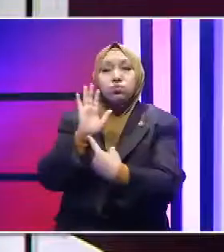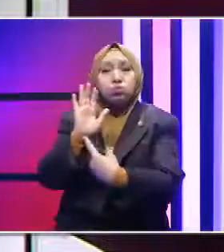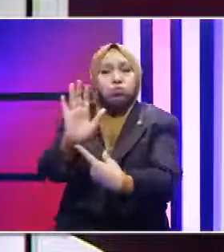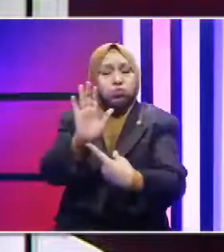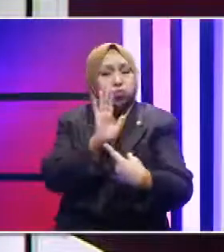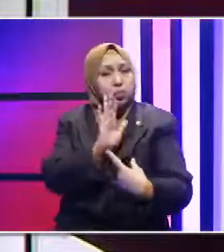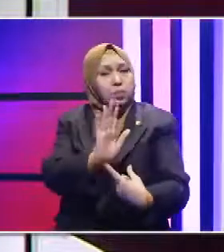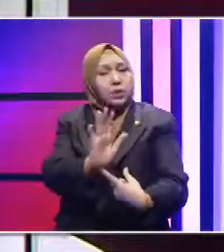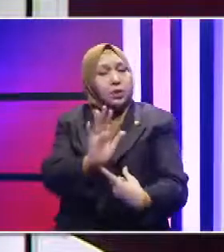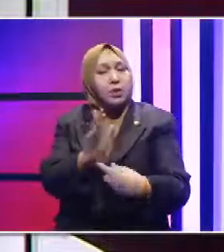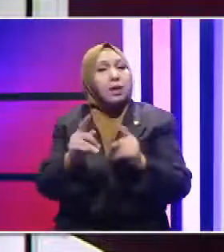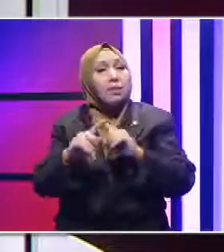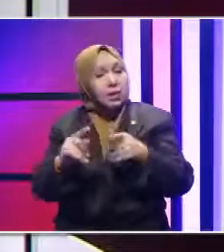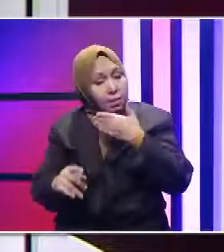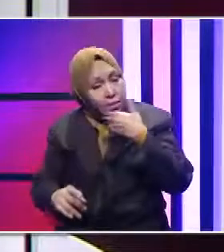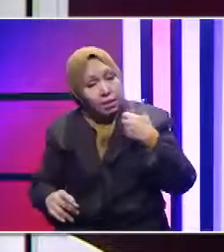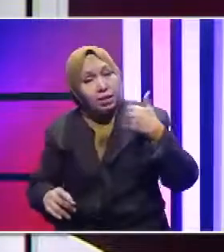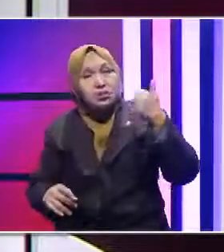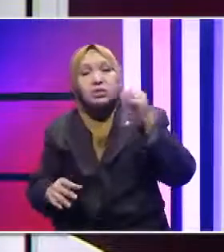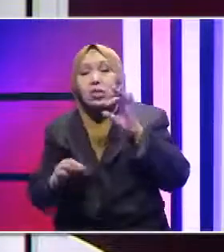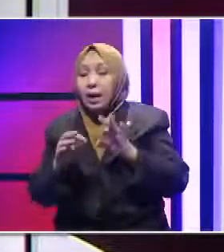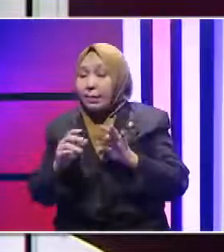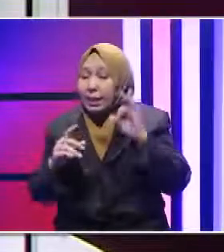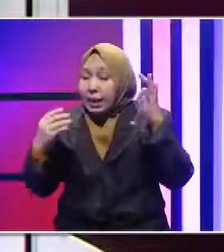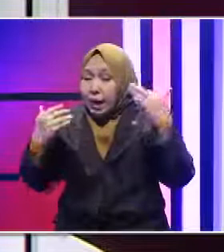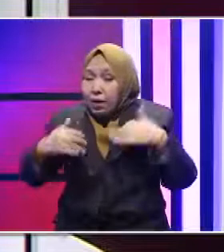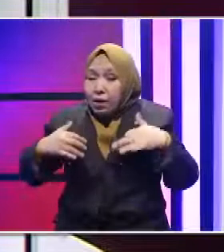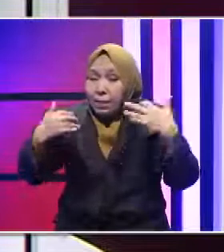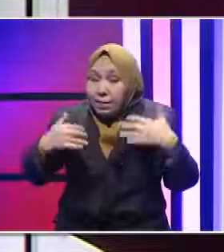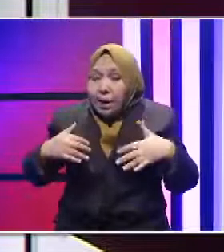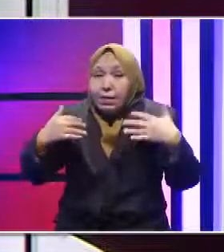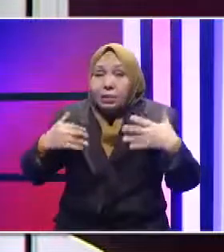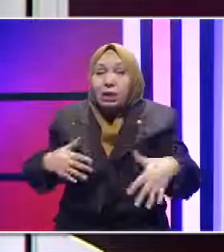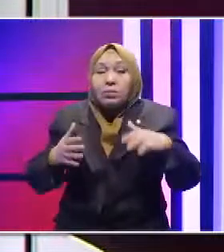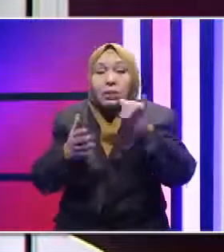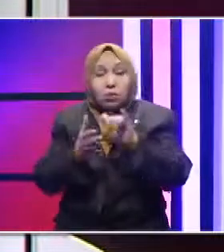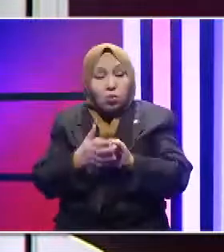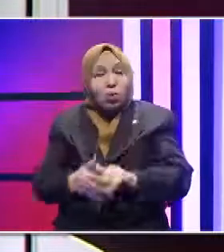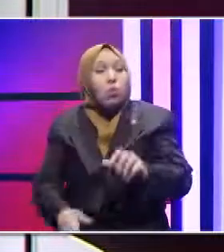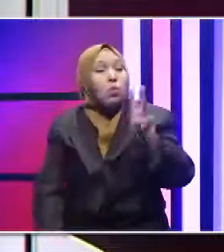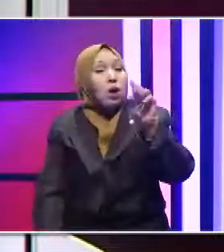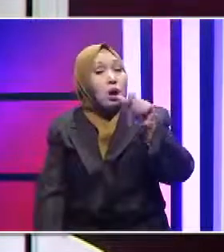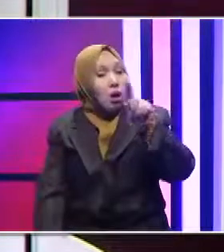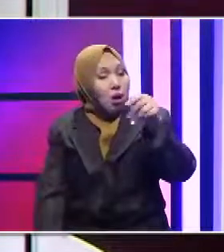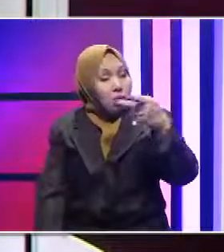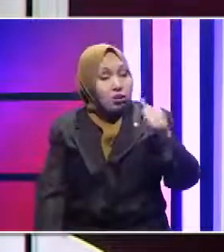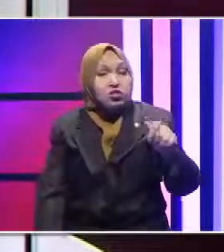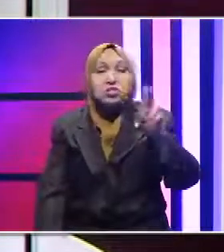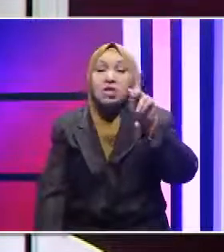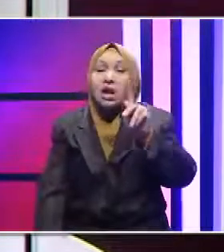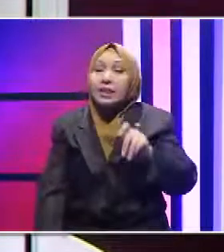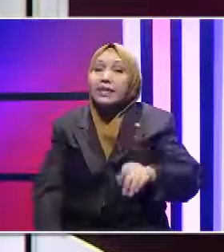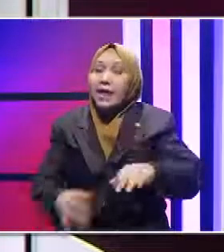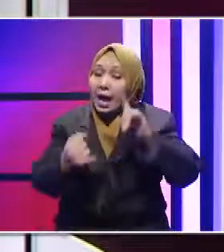Itu satu. Tapi yang menarik lagi ustaz ya, bukan menariklah, yang mengerikan juga ialah wa akharat. Wa akharat ini yang ditakhirkan,